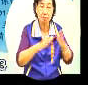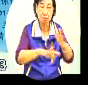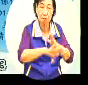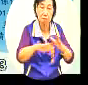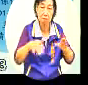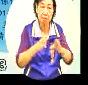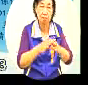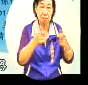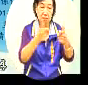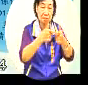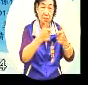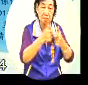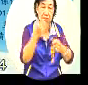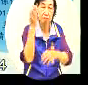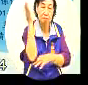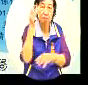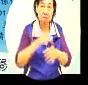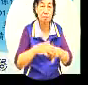象。